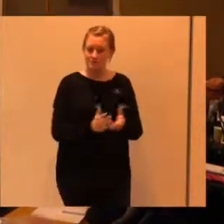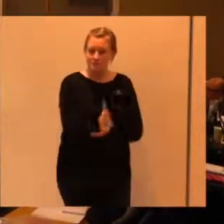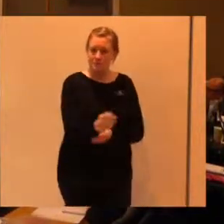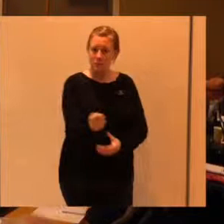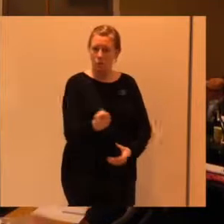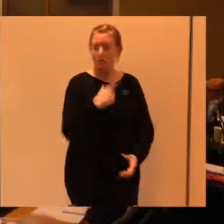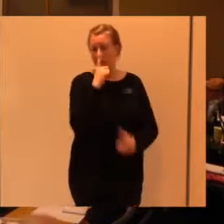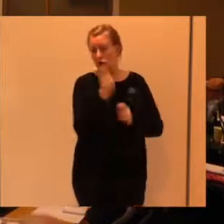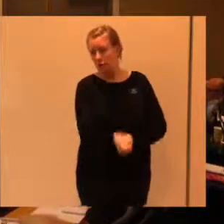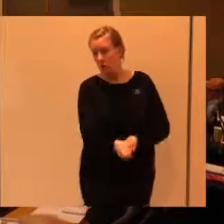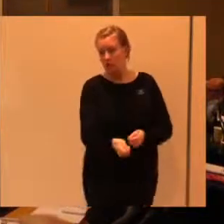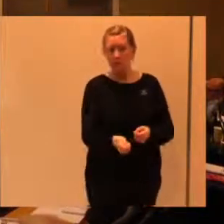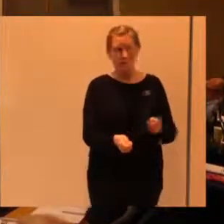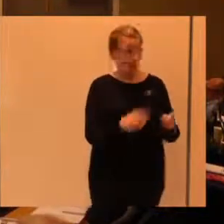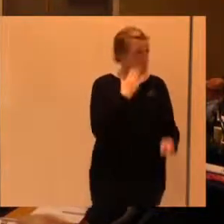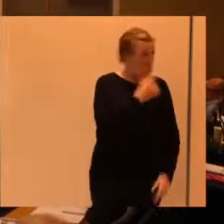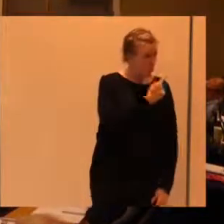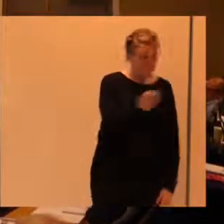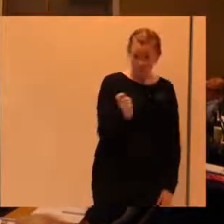Jag ska ansöka. Är det någon som bor i Nacka?